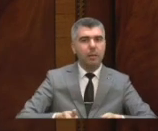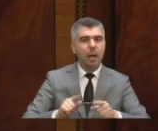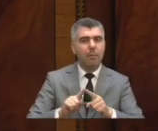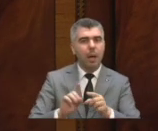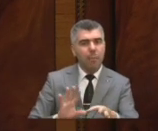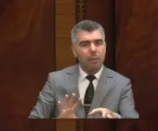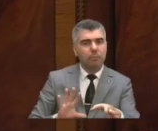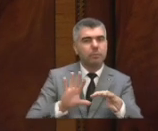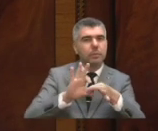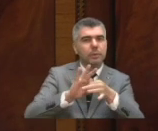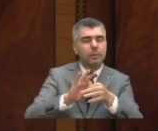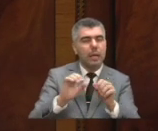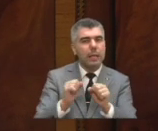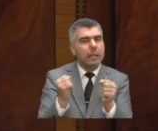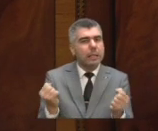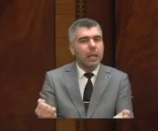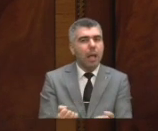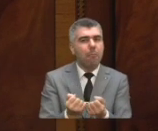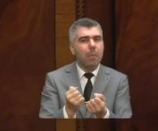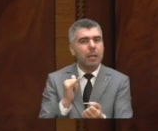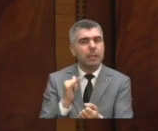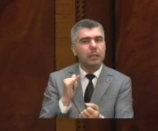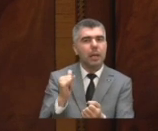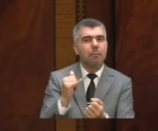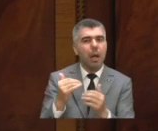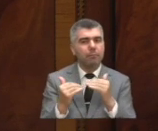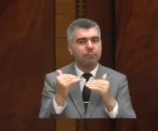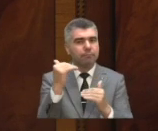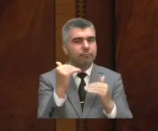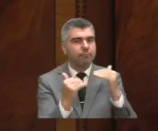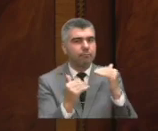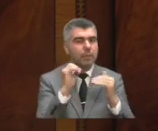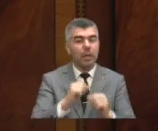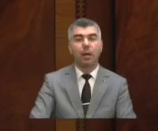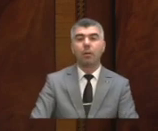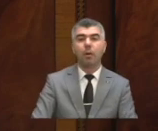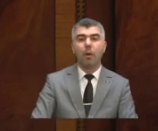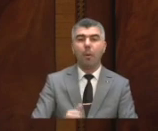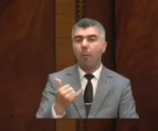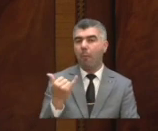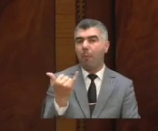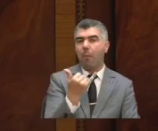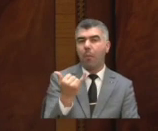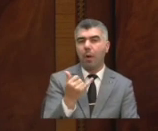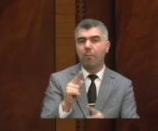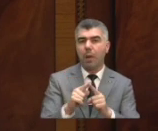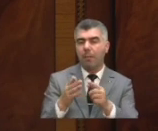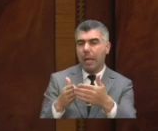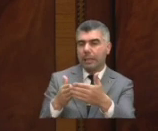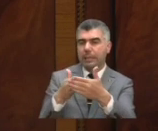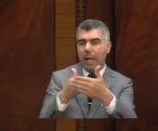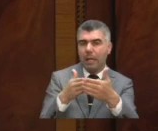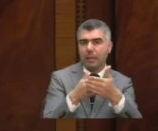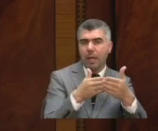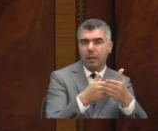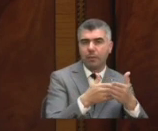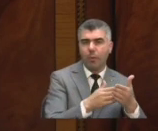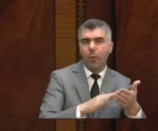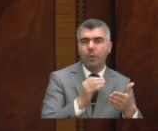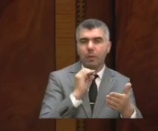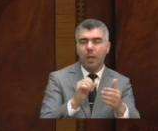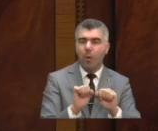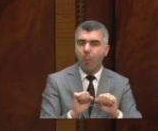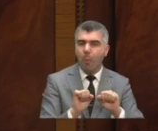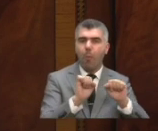مسار تنموي مستدام ومتوازن يفرض علينا استحضار التحديات التي تواجهها